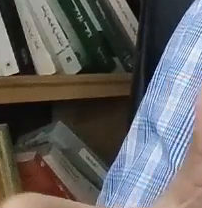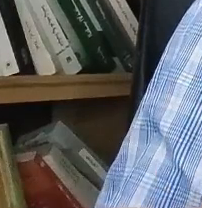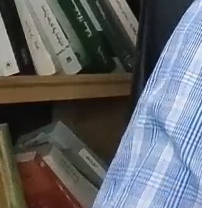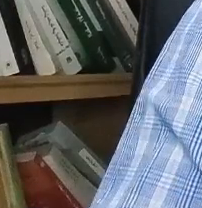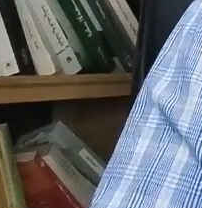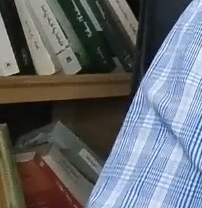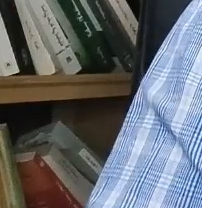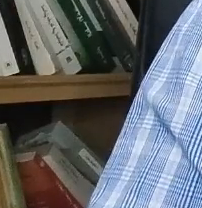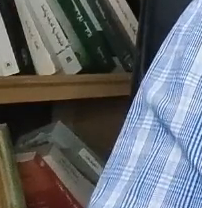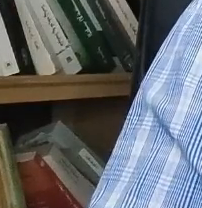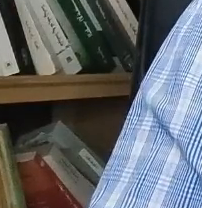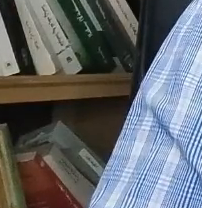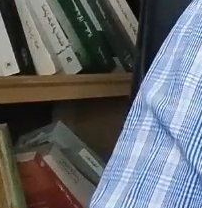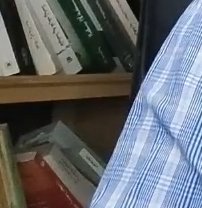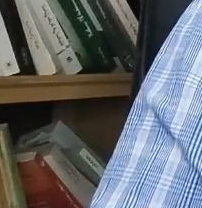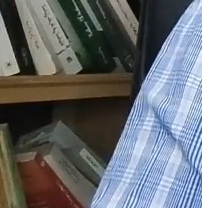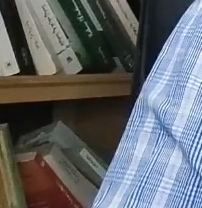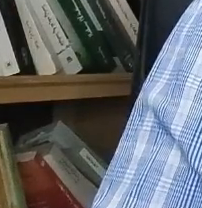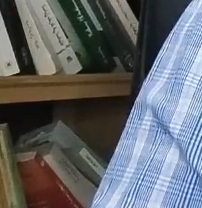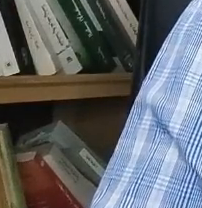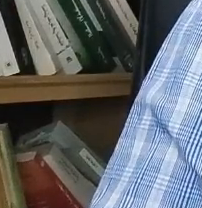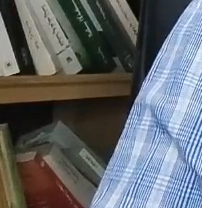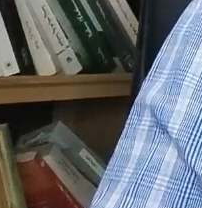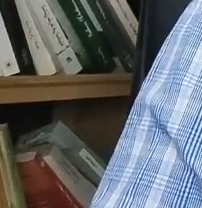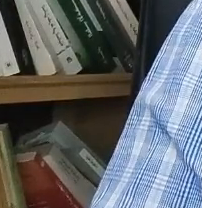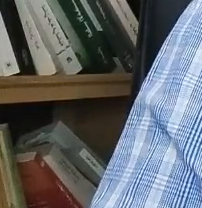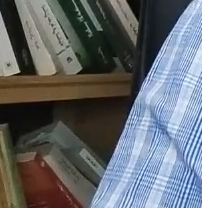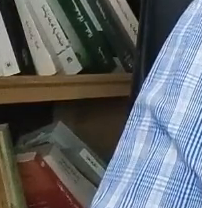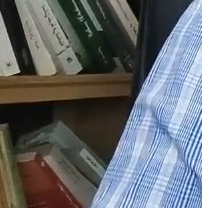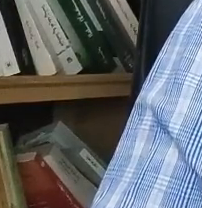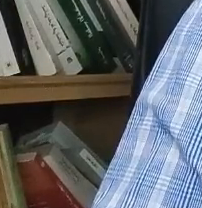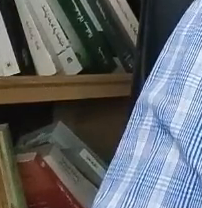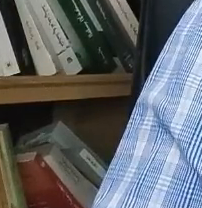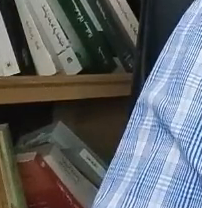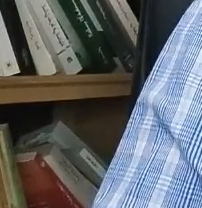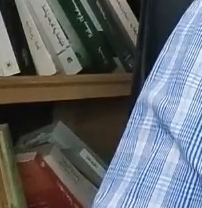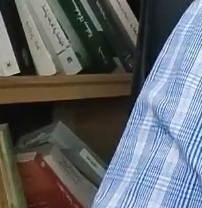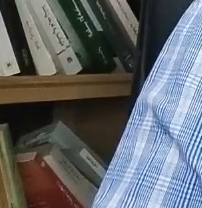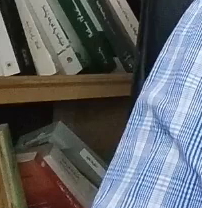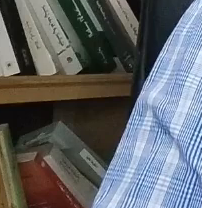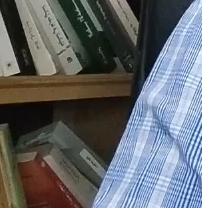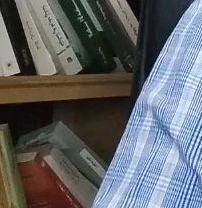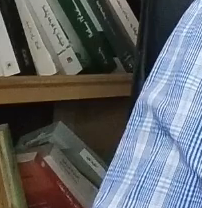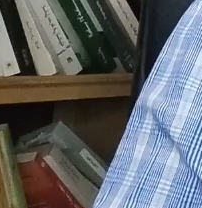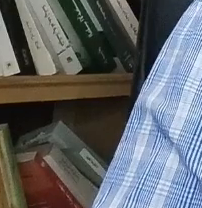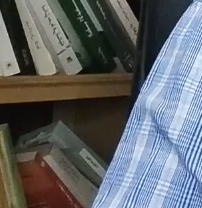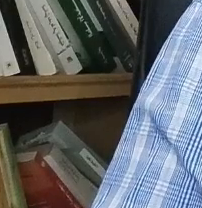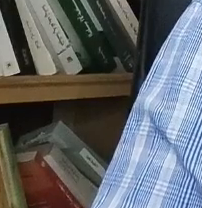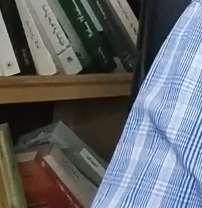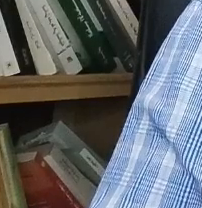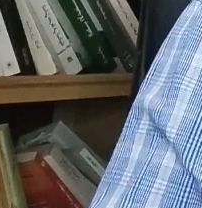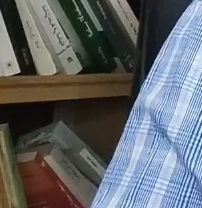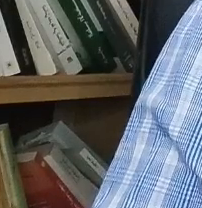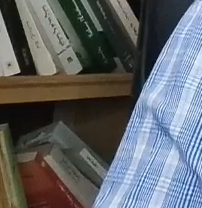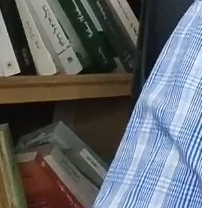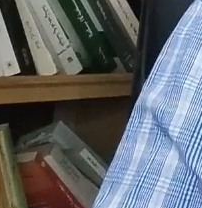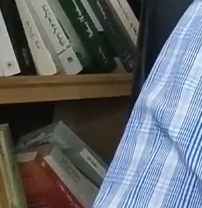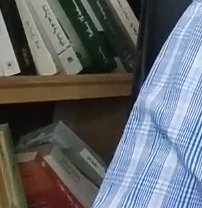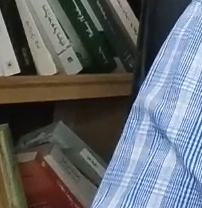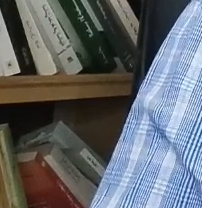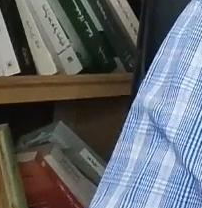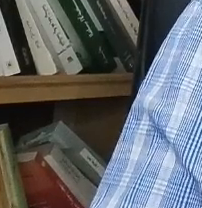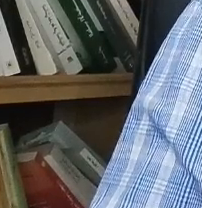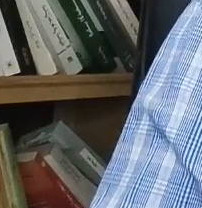على بث روح التضامن للحيلولة دون تقطيع أوصال الأسرة والمجتمع